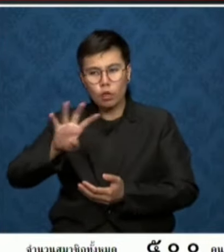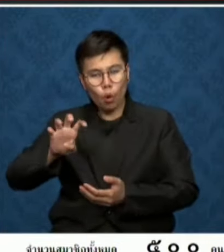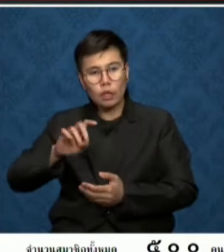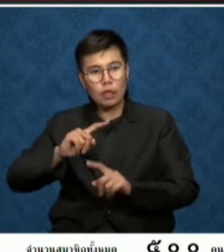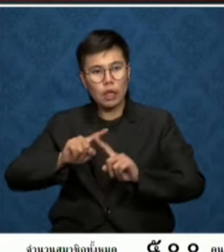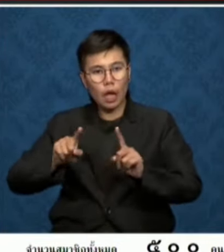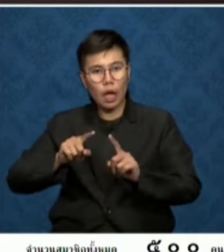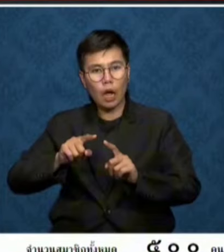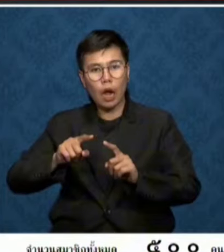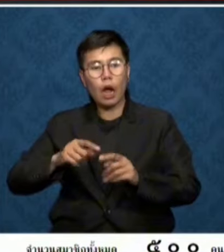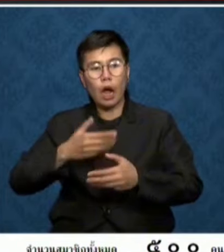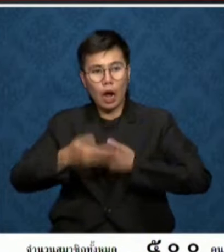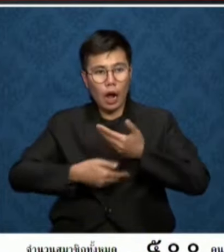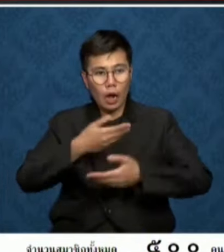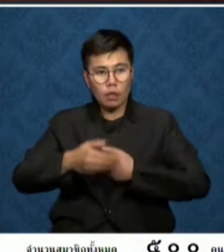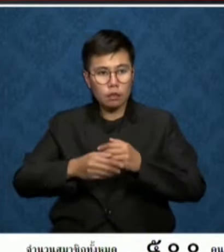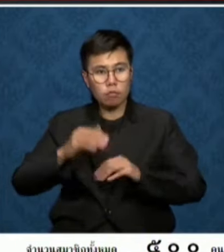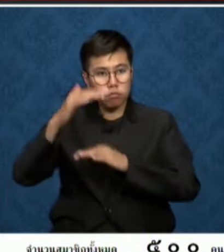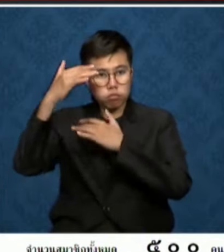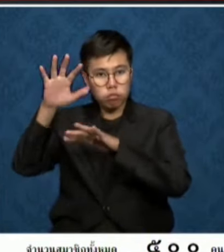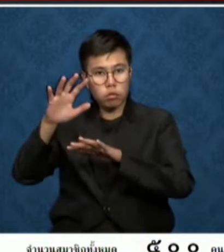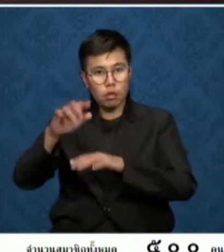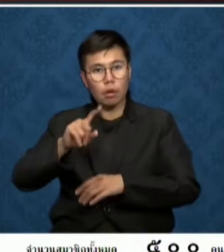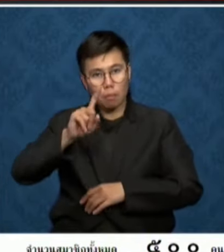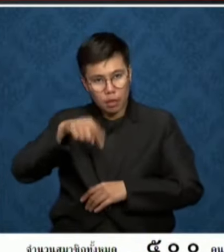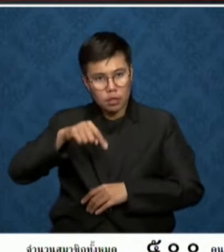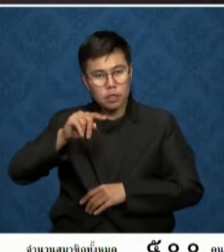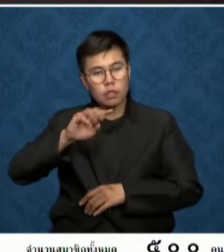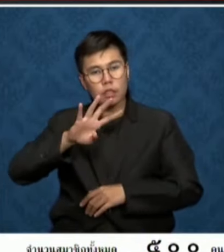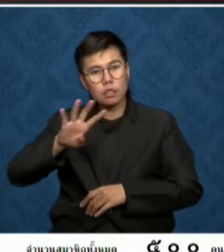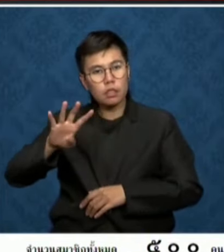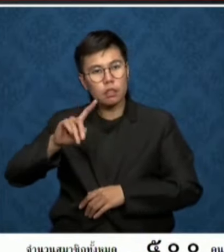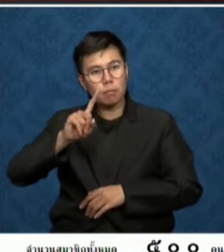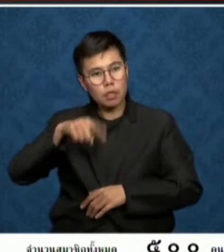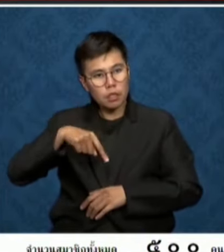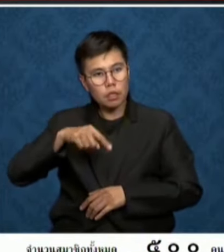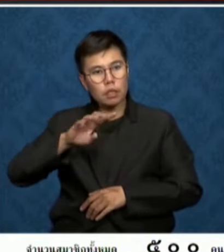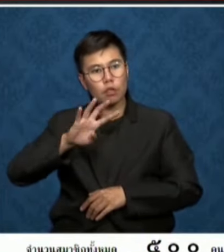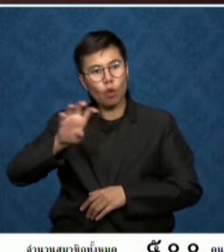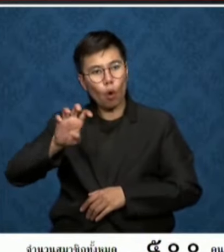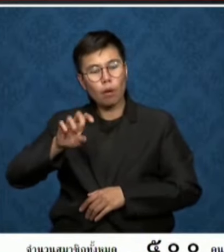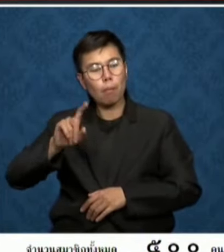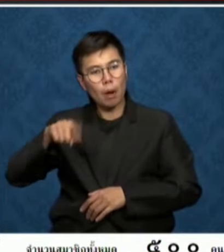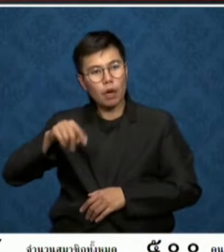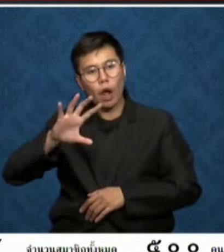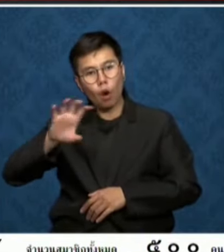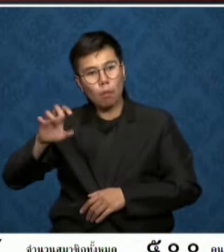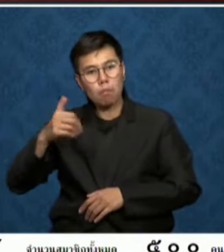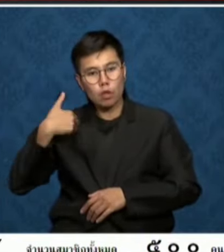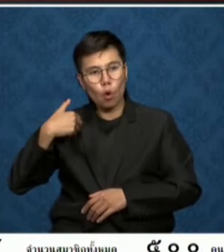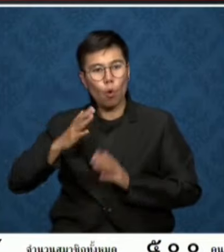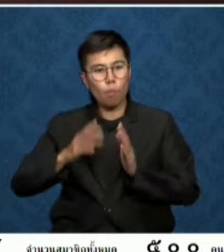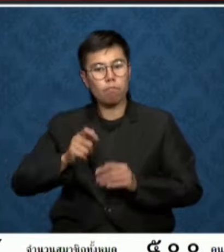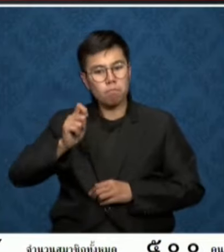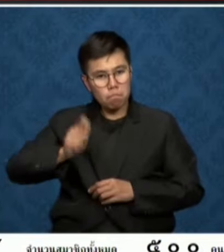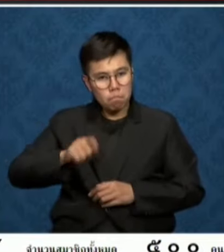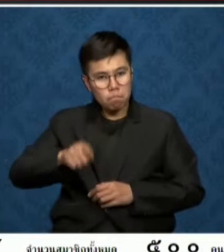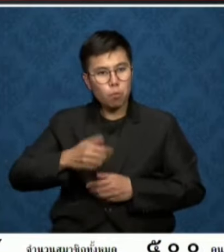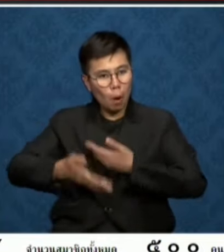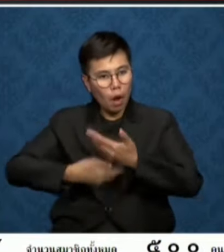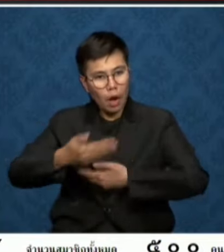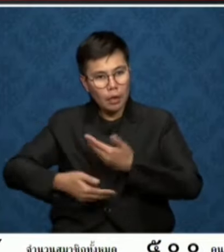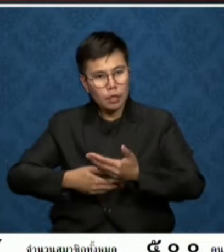าขายในประเทศหรือไปขายต่างประเทศเนี่ยกระสอบละ 1,400-1,500 บาทนะครับกำไรกันอื้อเลยผู้ประมูลไปนะครับแล้วก็เป็น